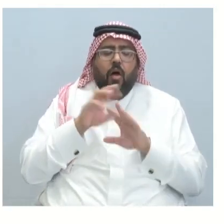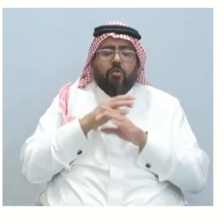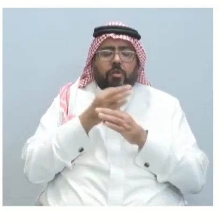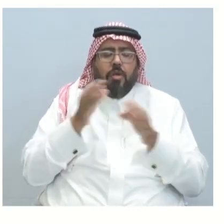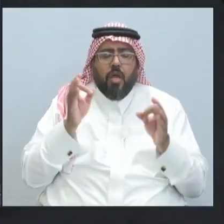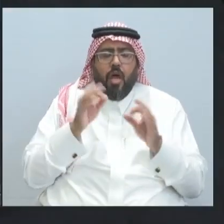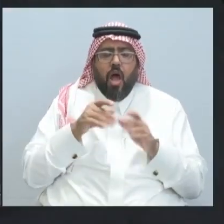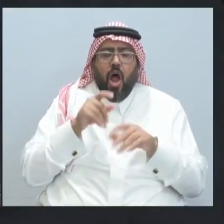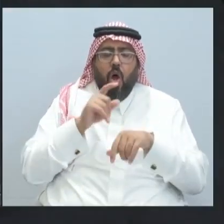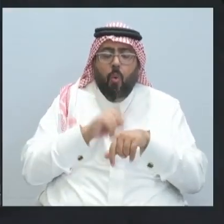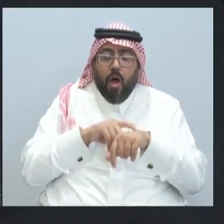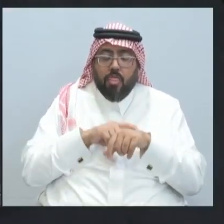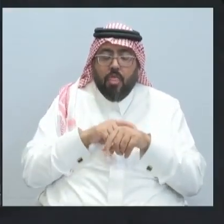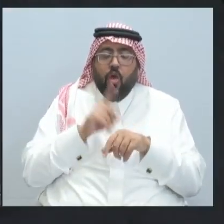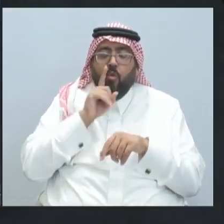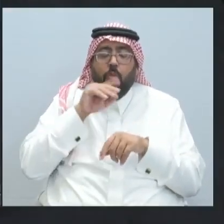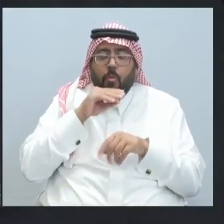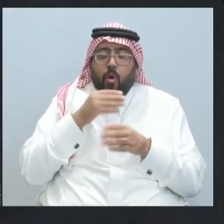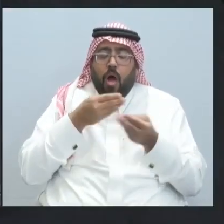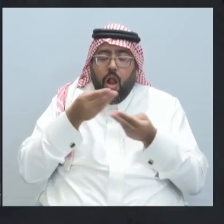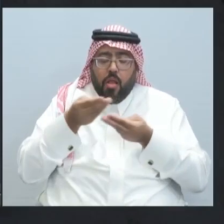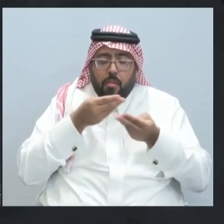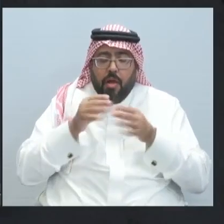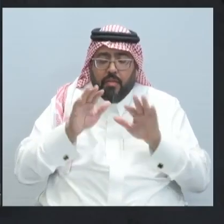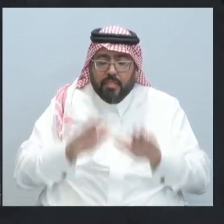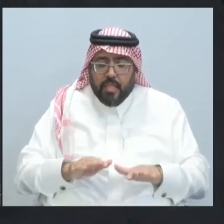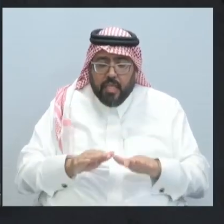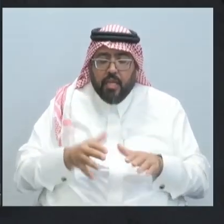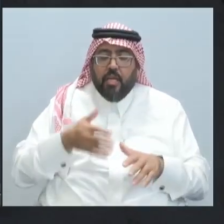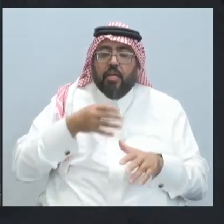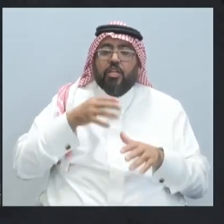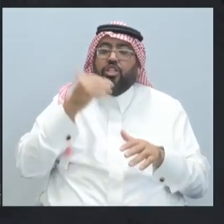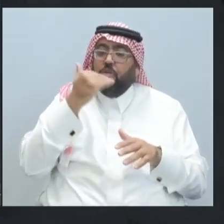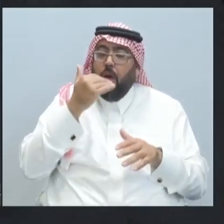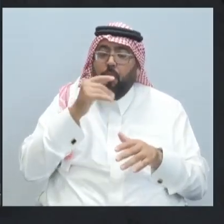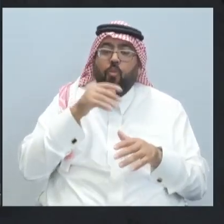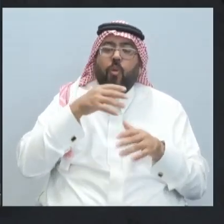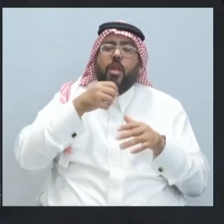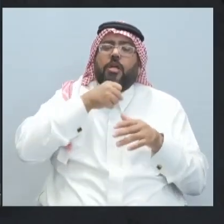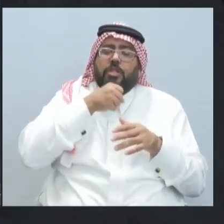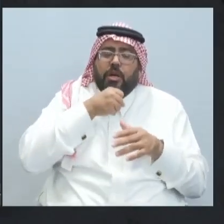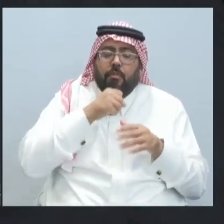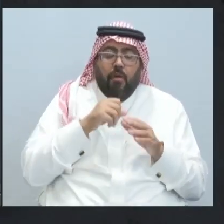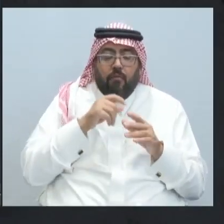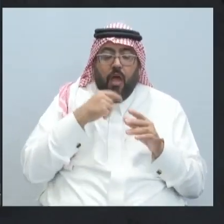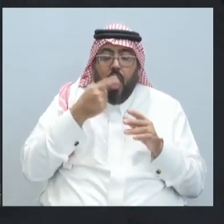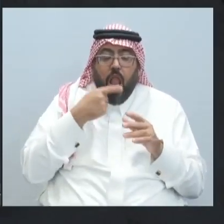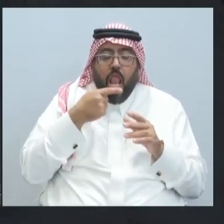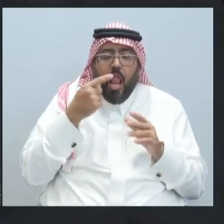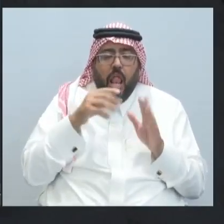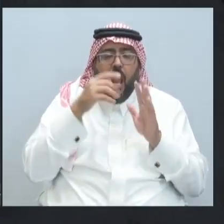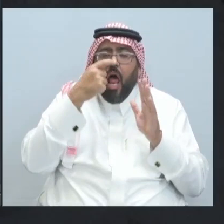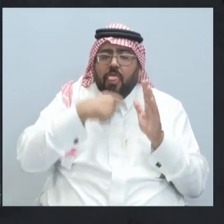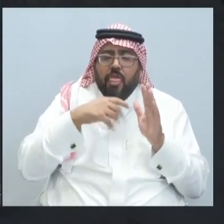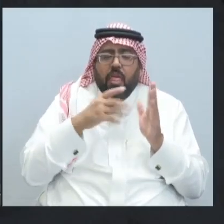الاحوال بر الوالدين واجب في كل الاحوال في الصغر والكبر في الحديث قال في الكبر لماذا